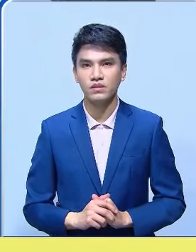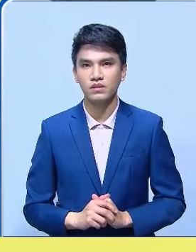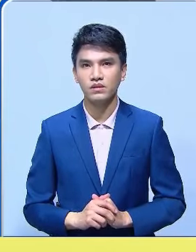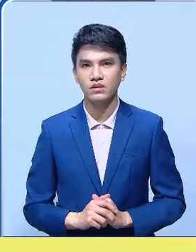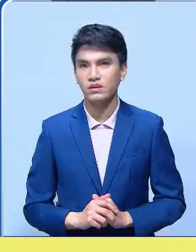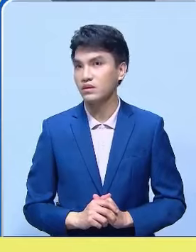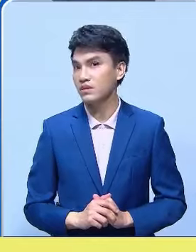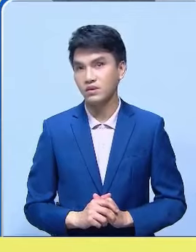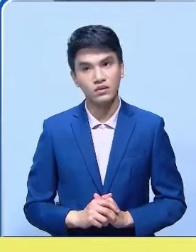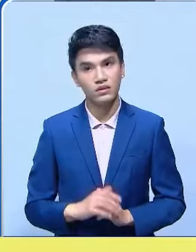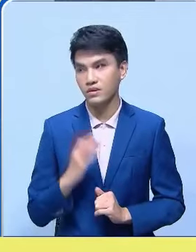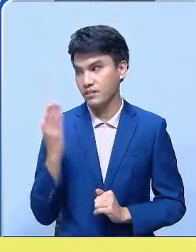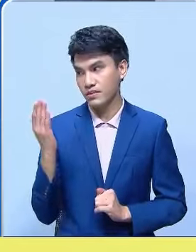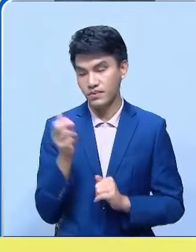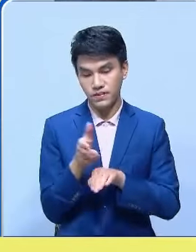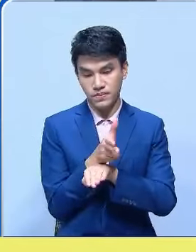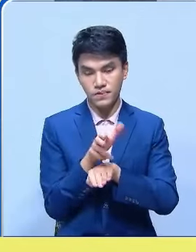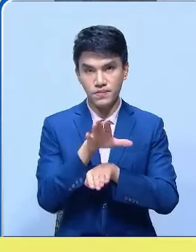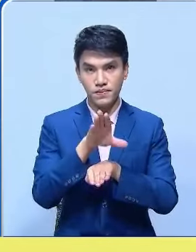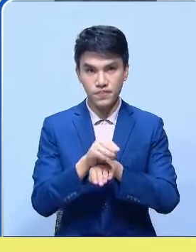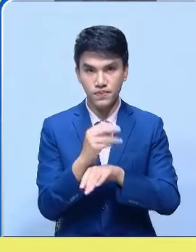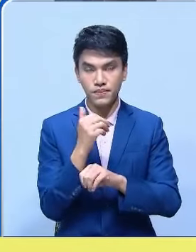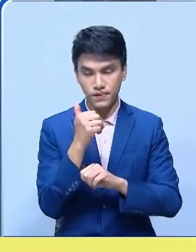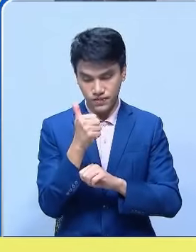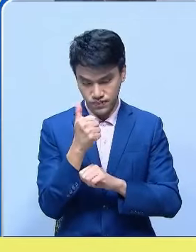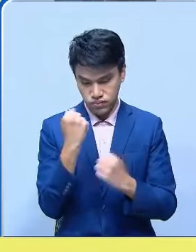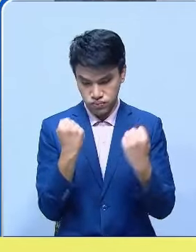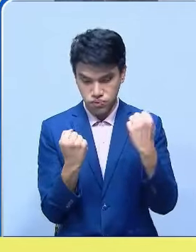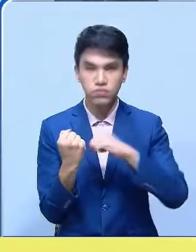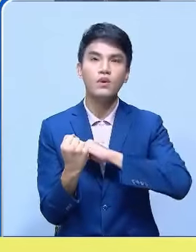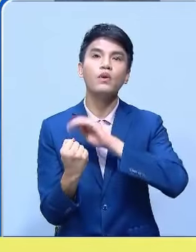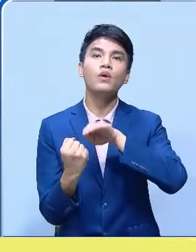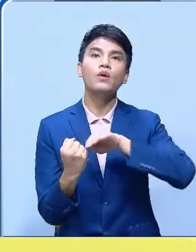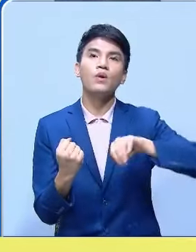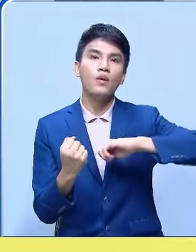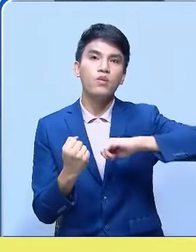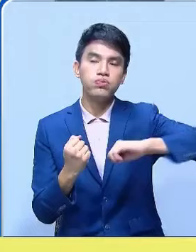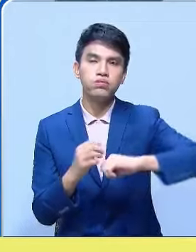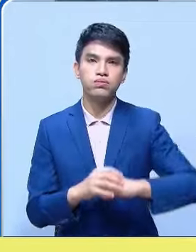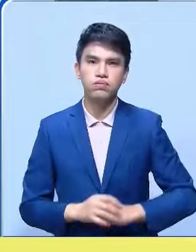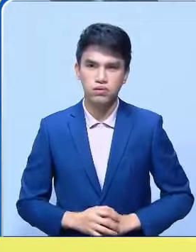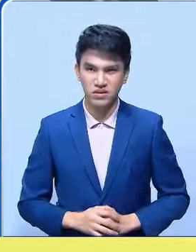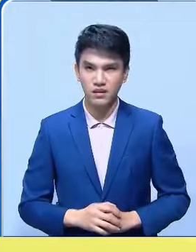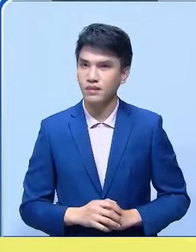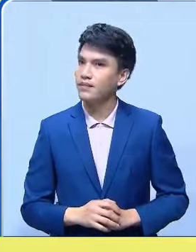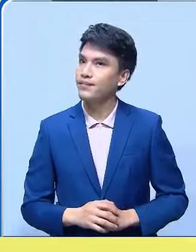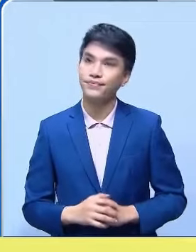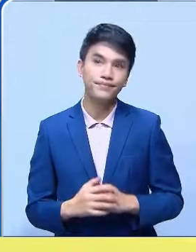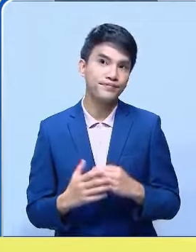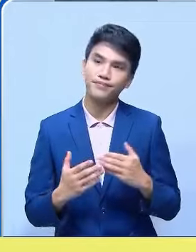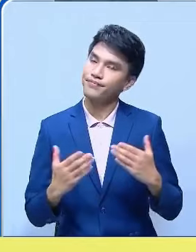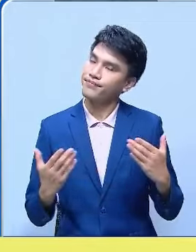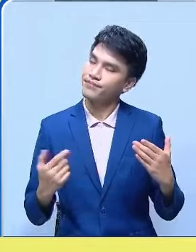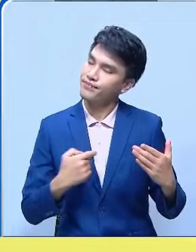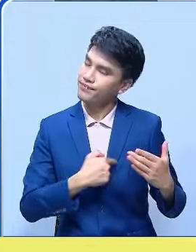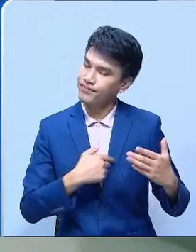อันนี้เนี่ยกล้องหน้ารถเปิดเผยภาพขณะที่รถกระบะเลี้ยวซ้ายออกจากซอยจู่ๆเปลี่ยนใจ